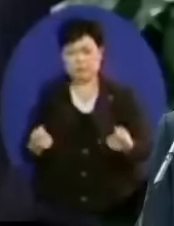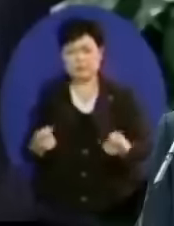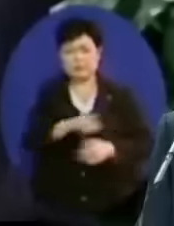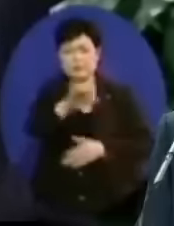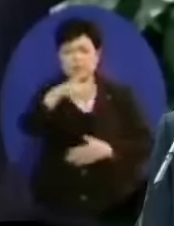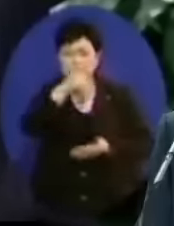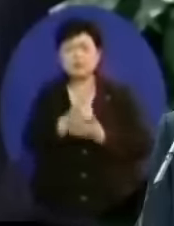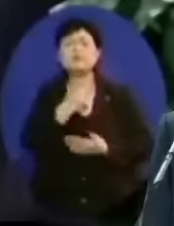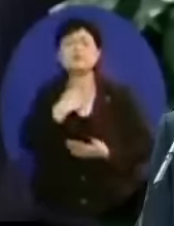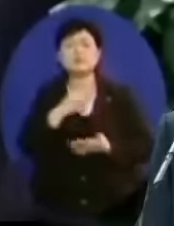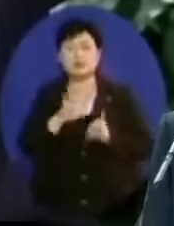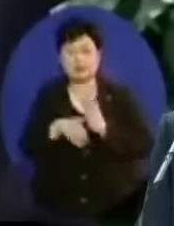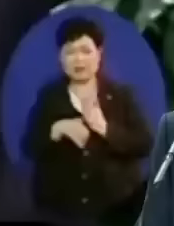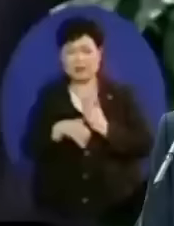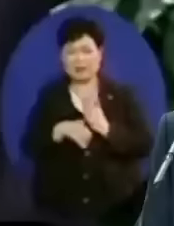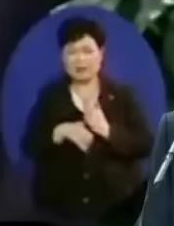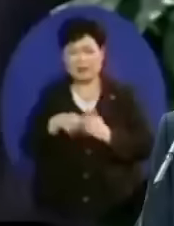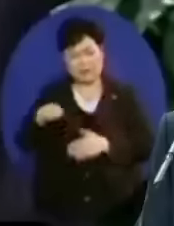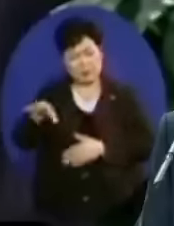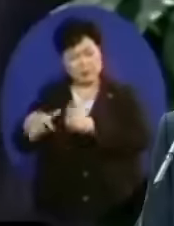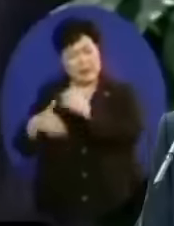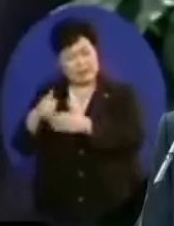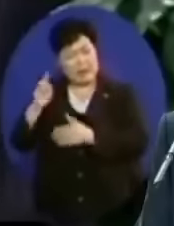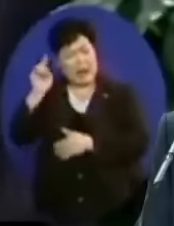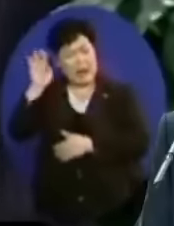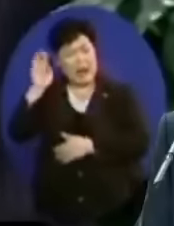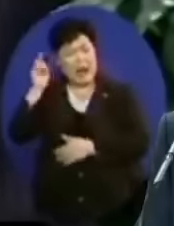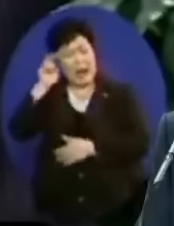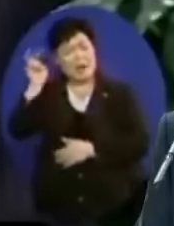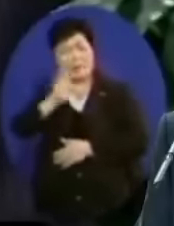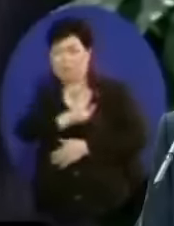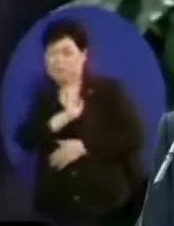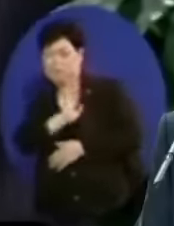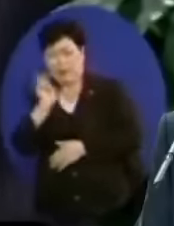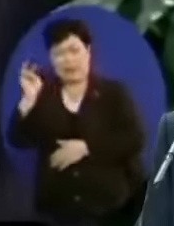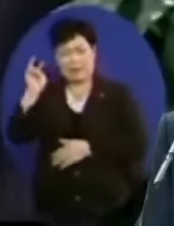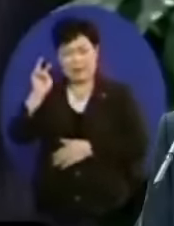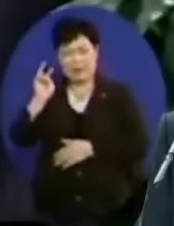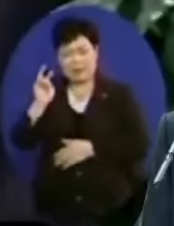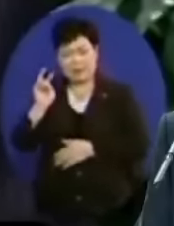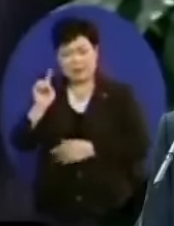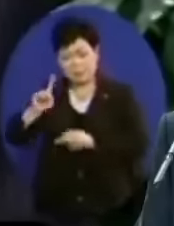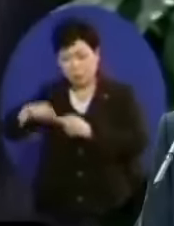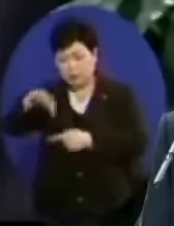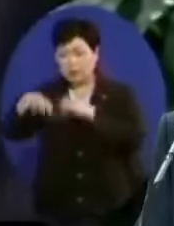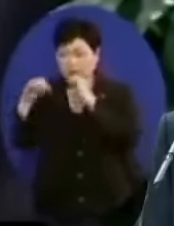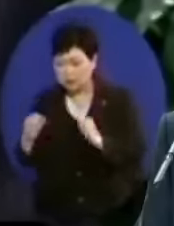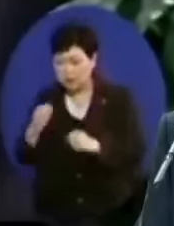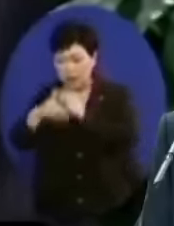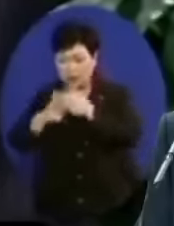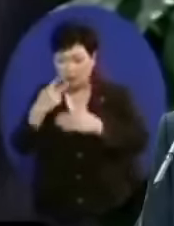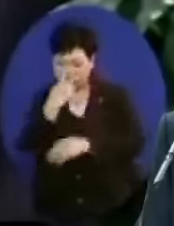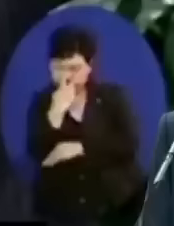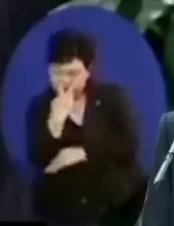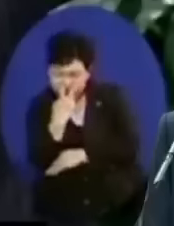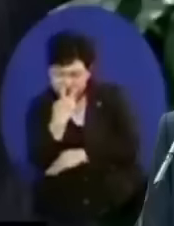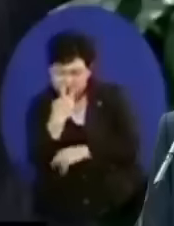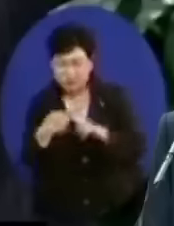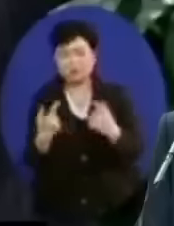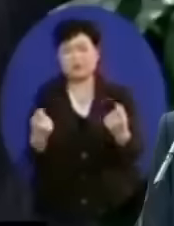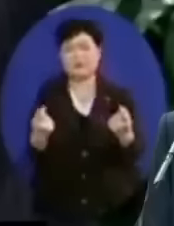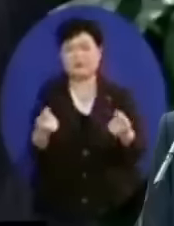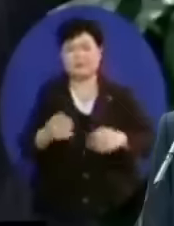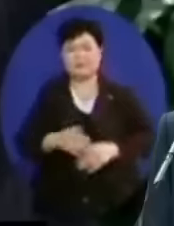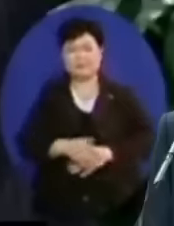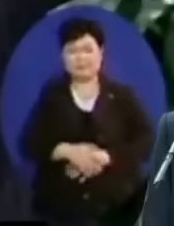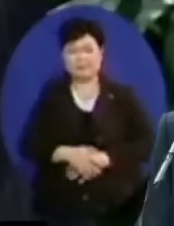우리가 죄를 지을 때 이곳은 하나님 안 보실 것이라고 생각하는데 하나님 바로 그 자리에 계셔서 보시고 계신 것입니다.